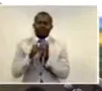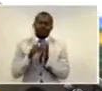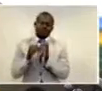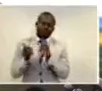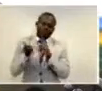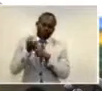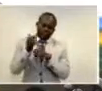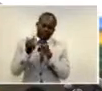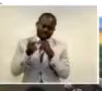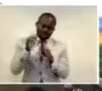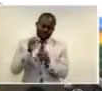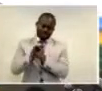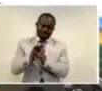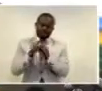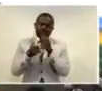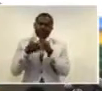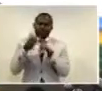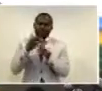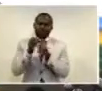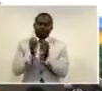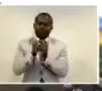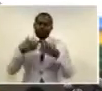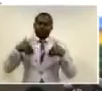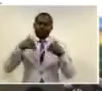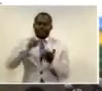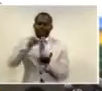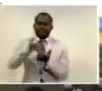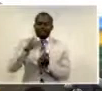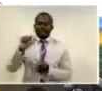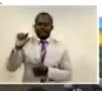kure twubaka n'ibigo by'ubuzima bito